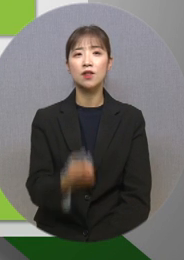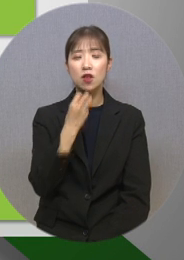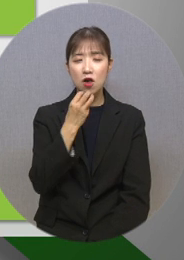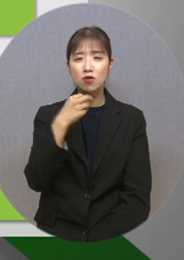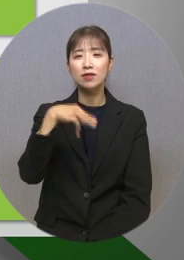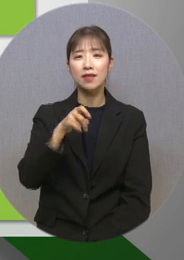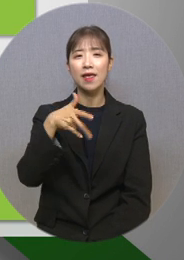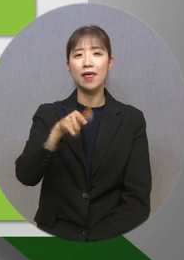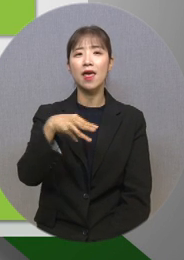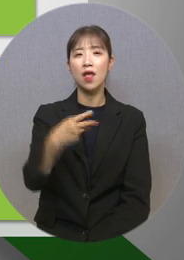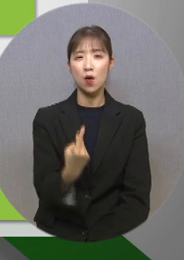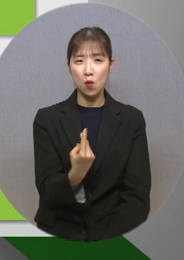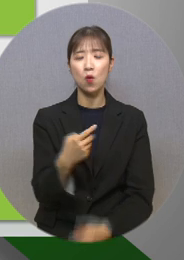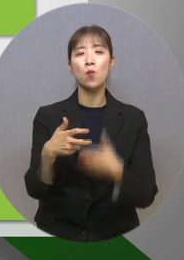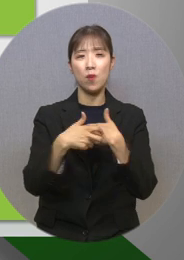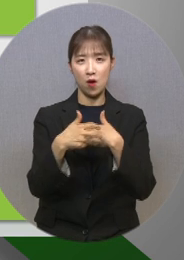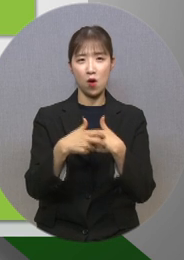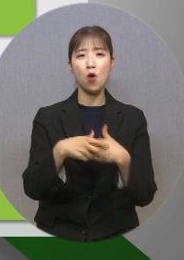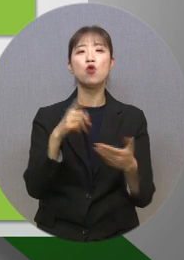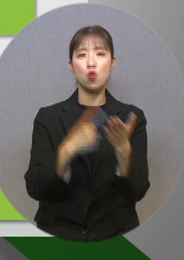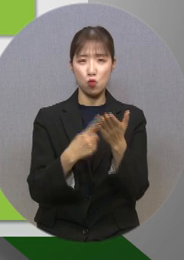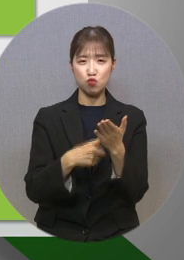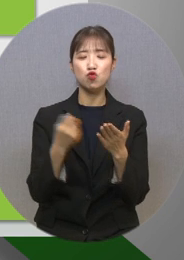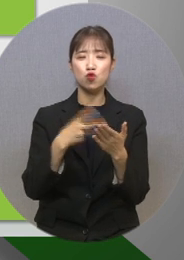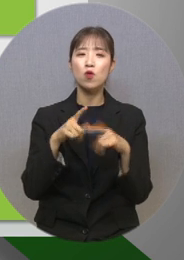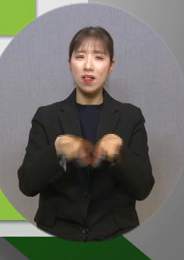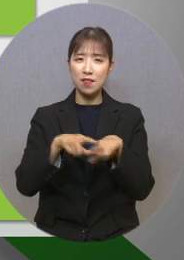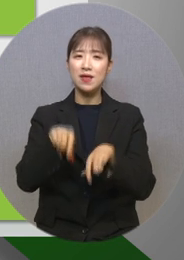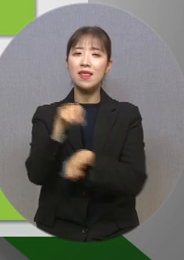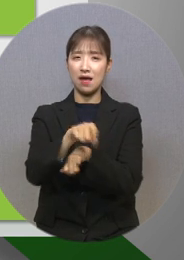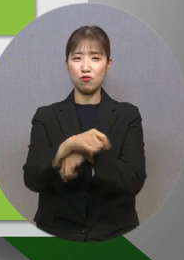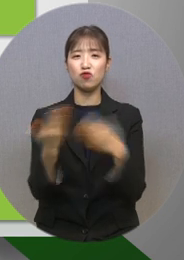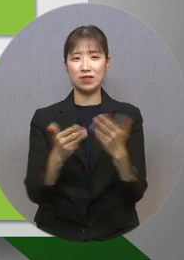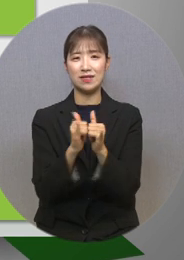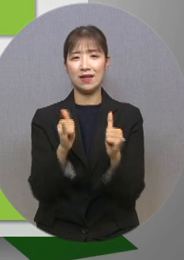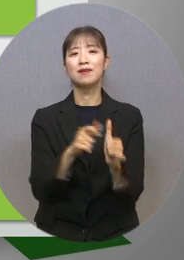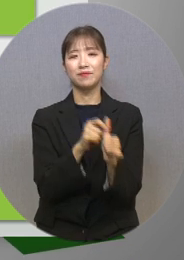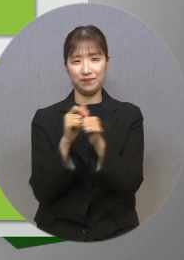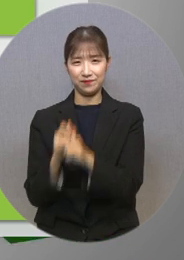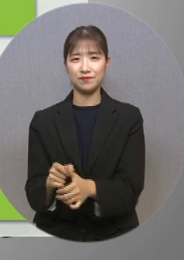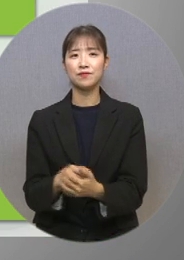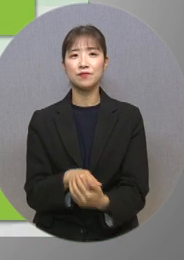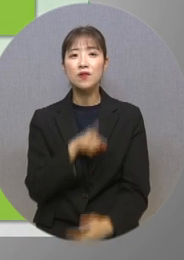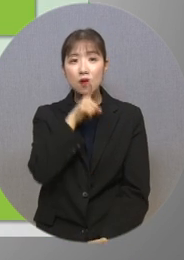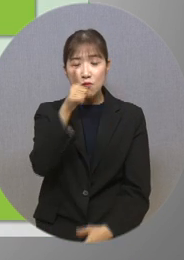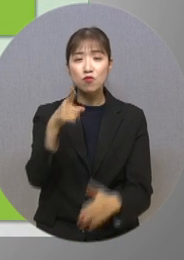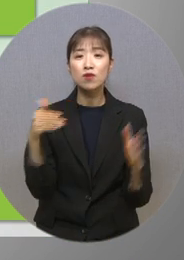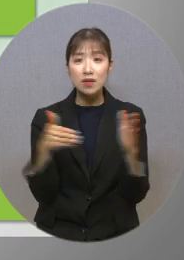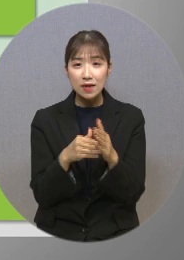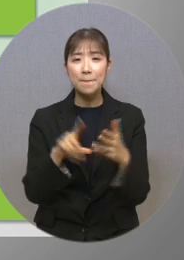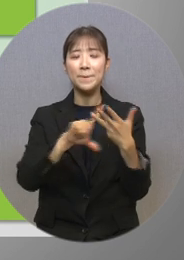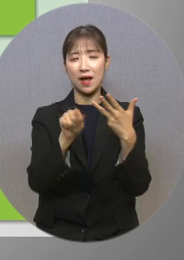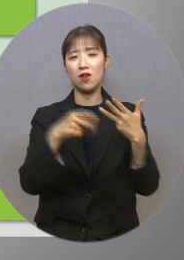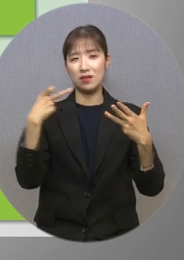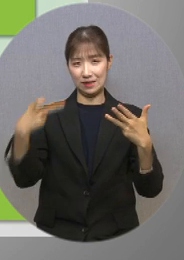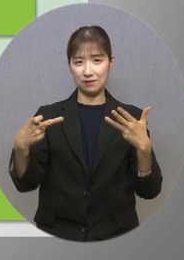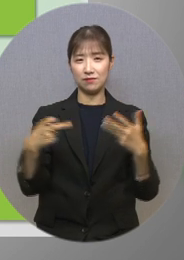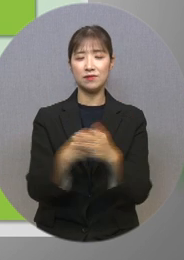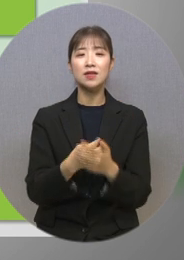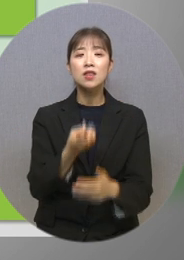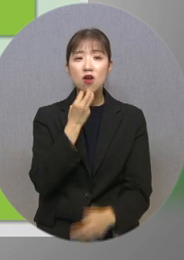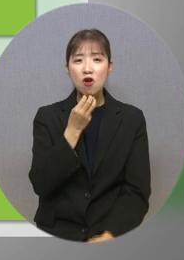서울 세계로병원에서 총무 및 일반 사무원을 모집합니다. 접수 마감일은 8월 12일까지며